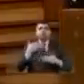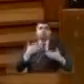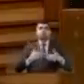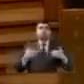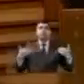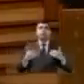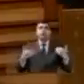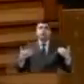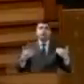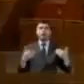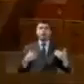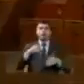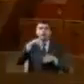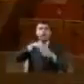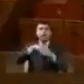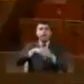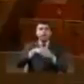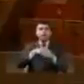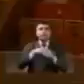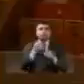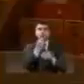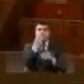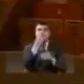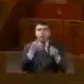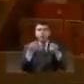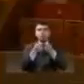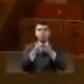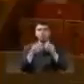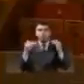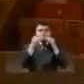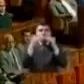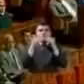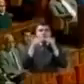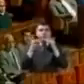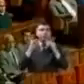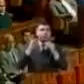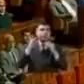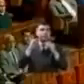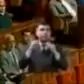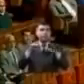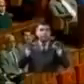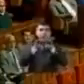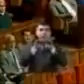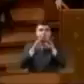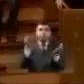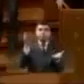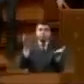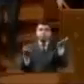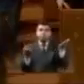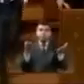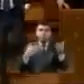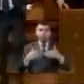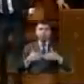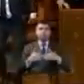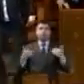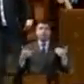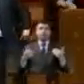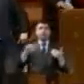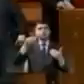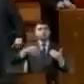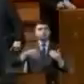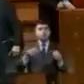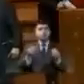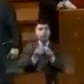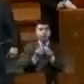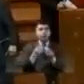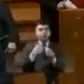الاشتراكي كيقول راه كاين تطرف مقابل تطرف وخصنا نمشيو نحو الوسطيه. سعيد بكل ذلك لان هذه القضيه ماشي